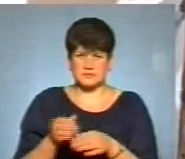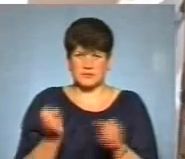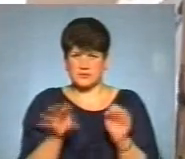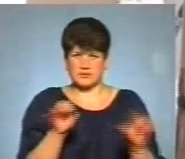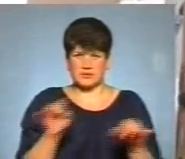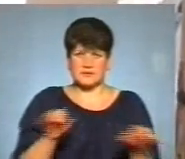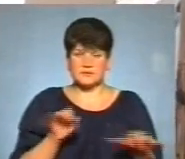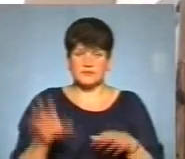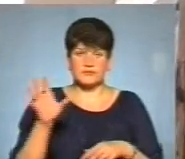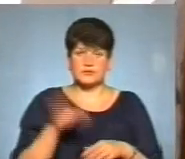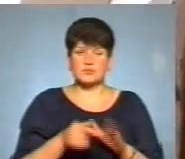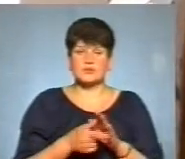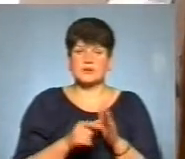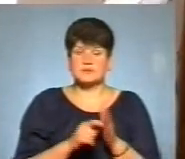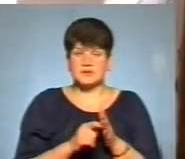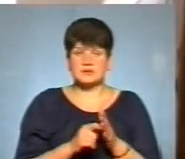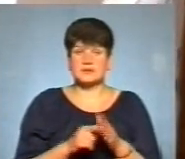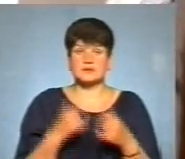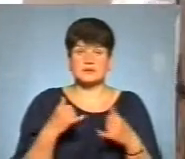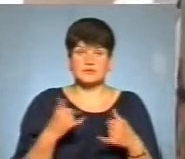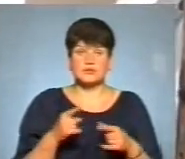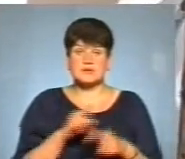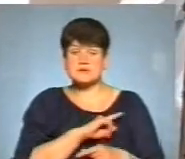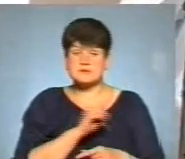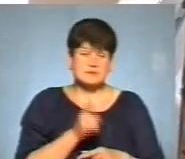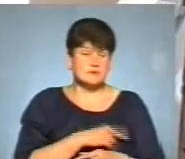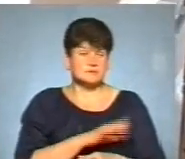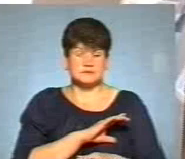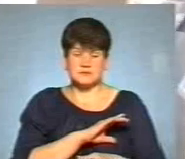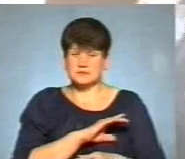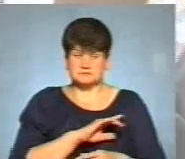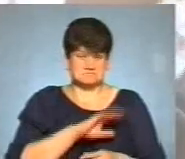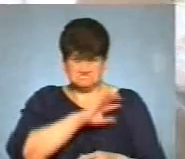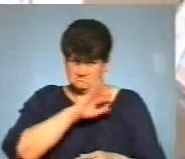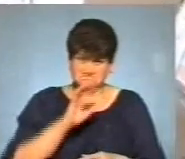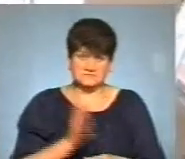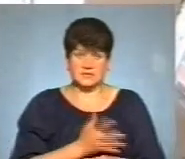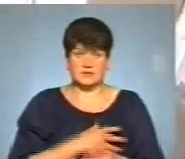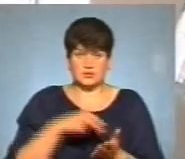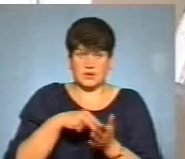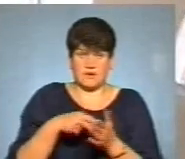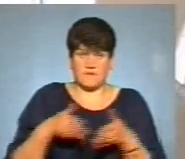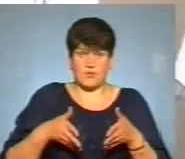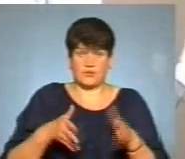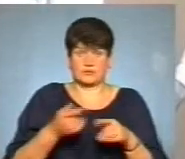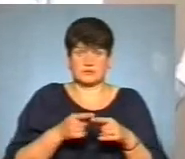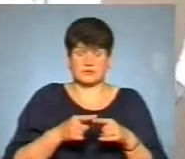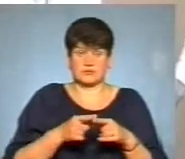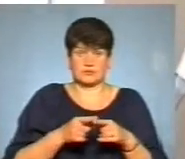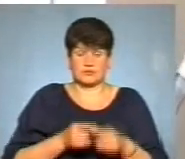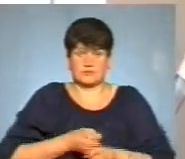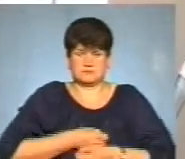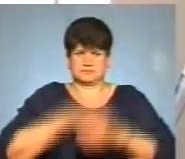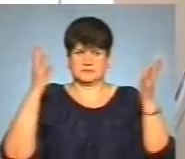кабінеті. І що дивно, що вони з такою силою вдарили, що відбивалося від тої стіни, тому що це просто я стояла тут в коридорі, це просто був фонтан